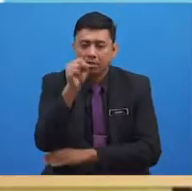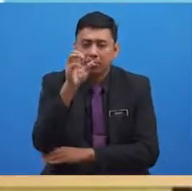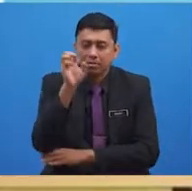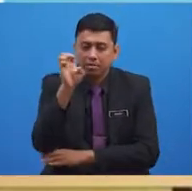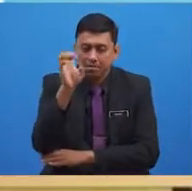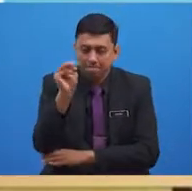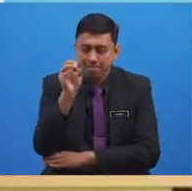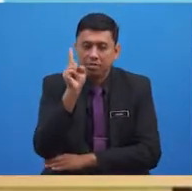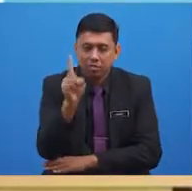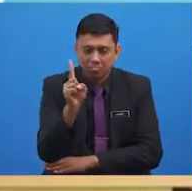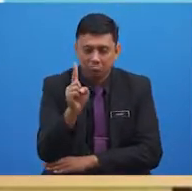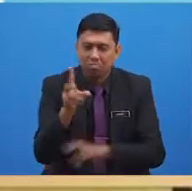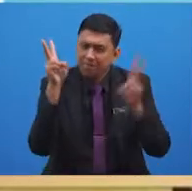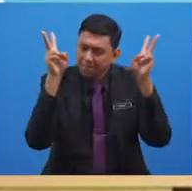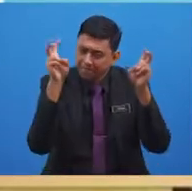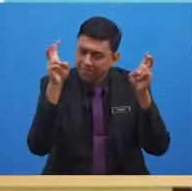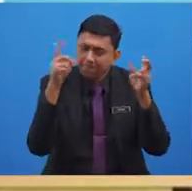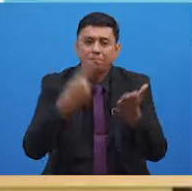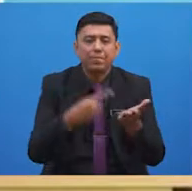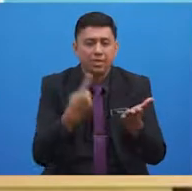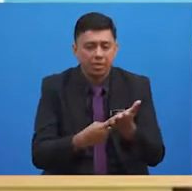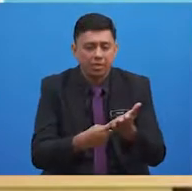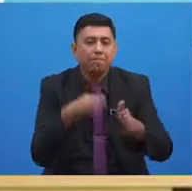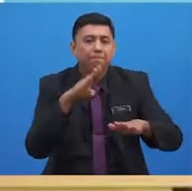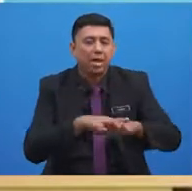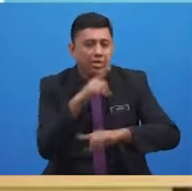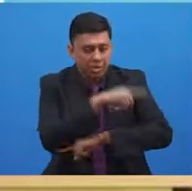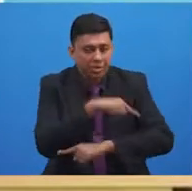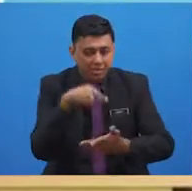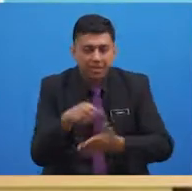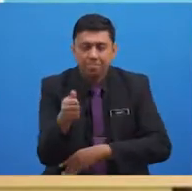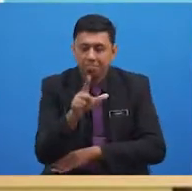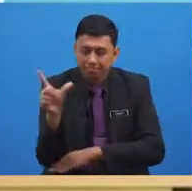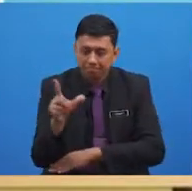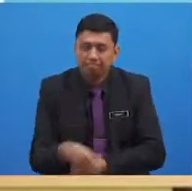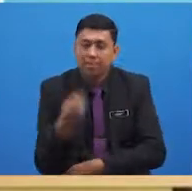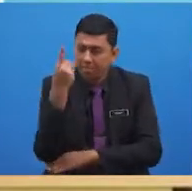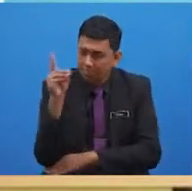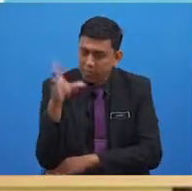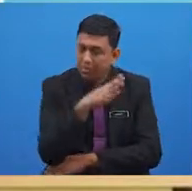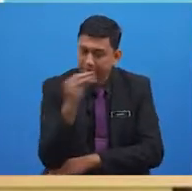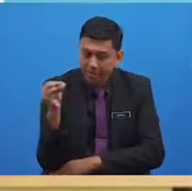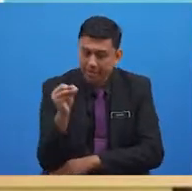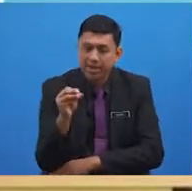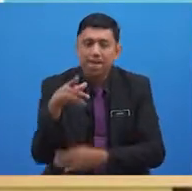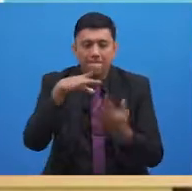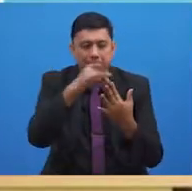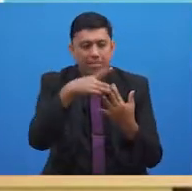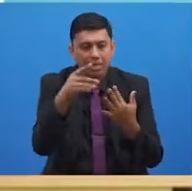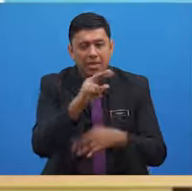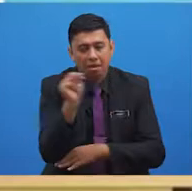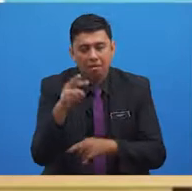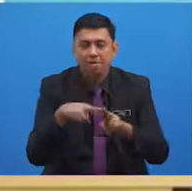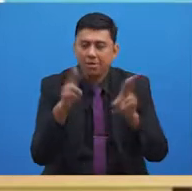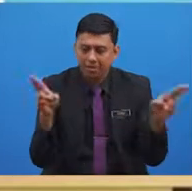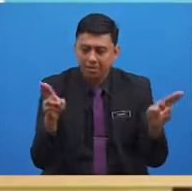1. Tajuk yang akan kita bincangkan pada hari ini ialah Demokrasi dan Pilihan Raya.